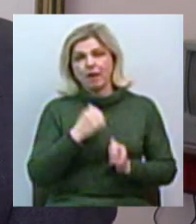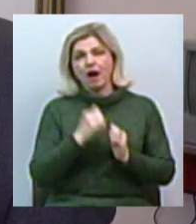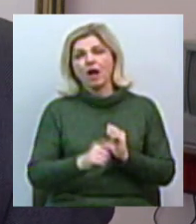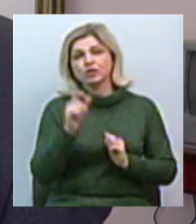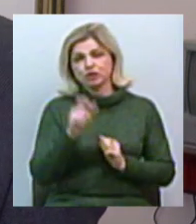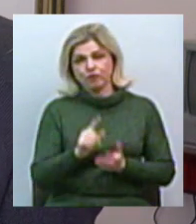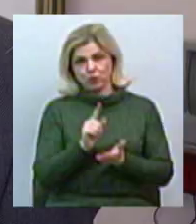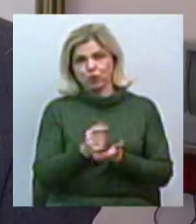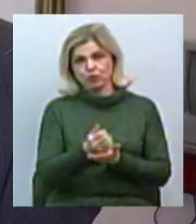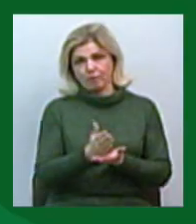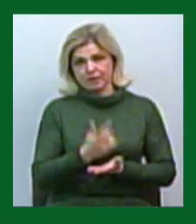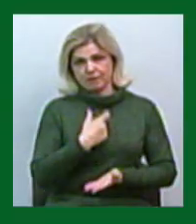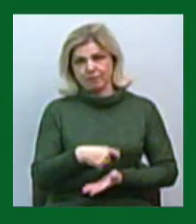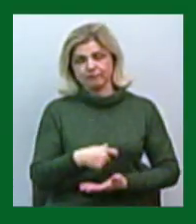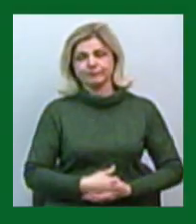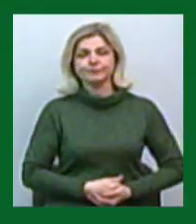має забезпечитись.